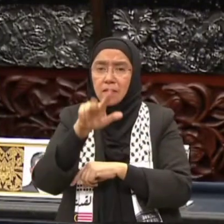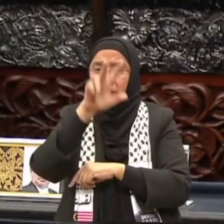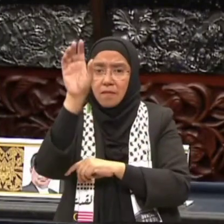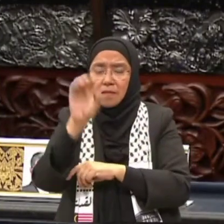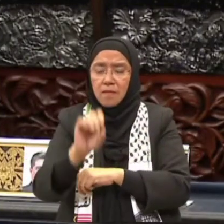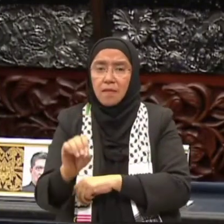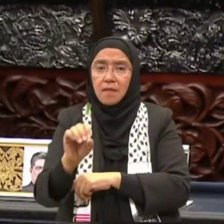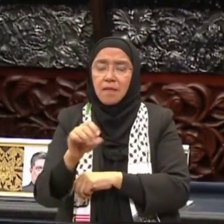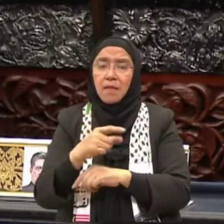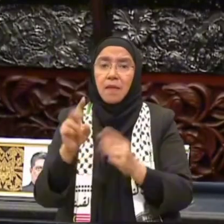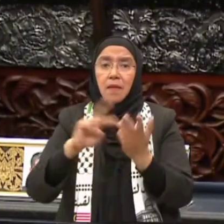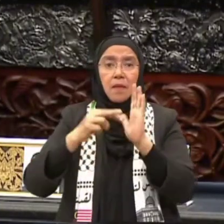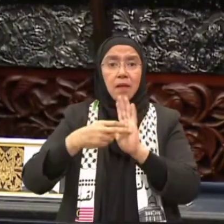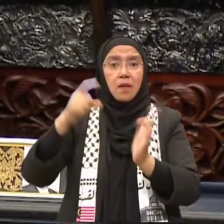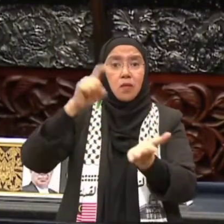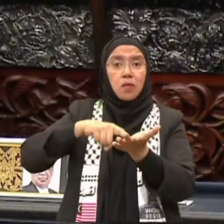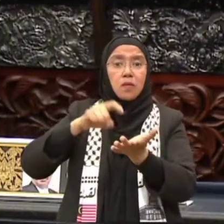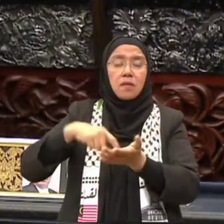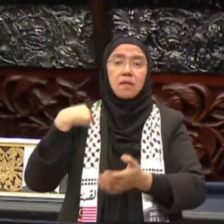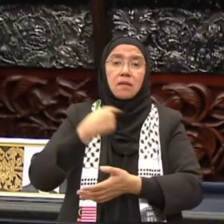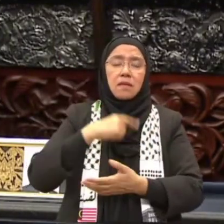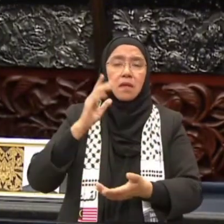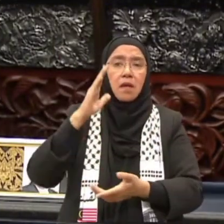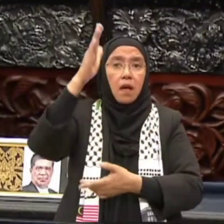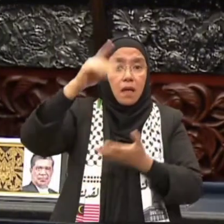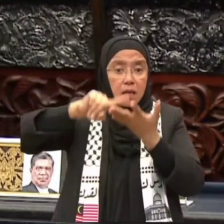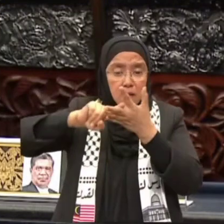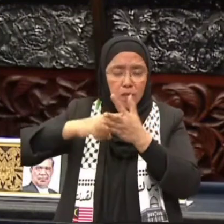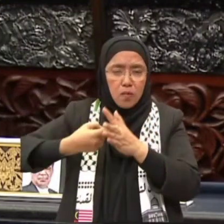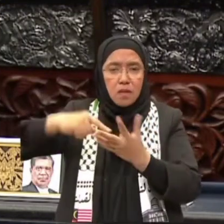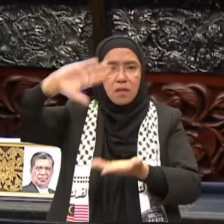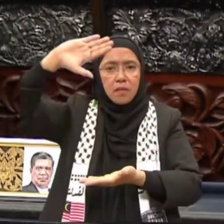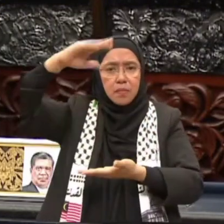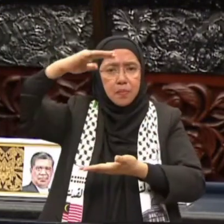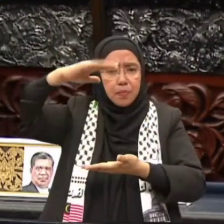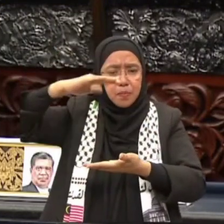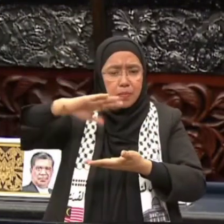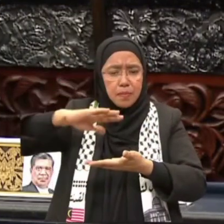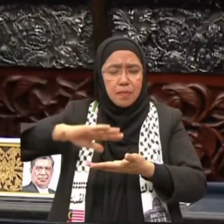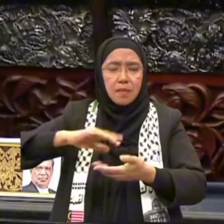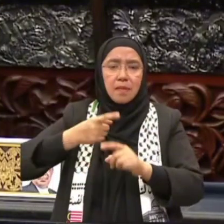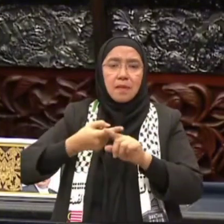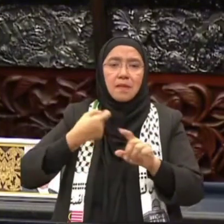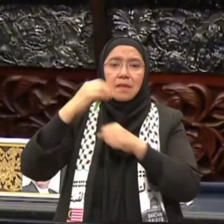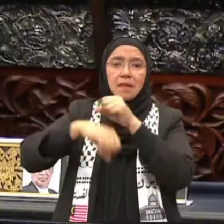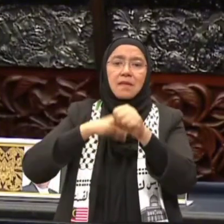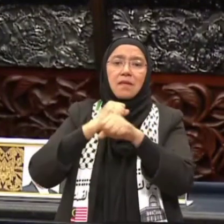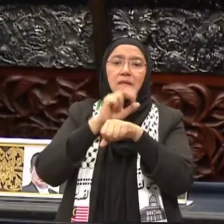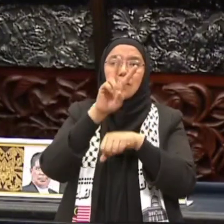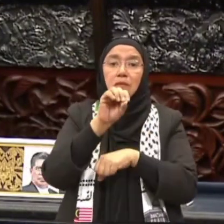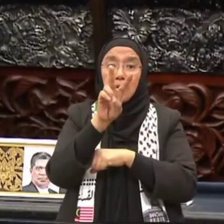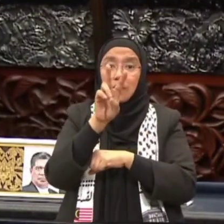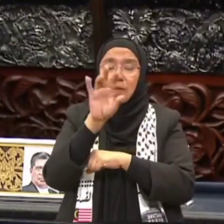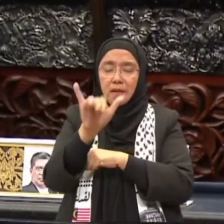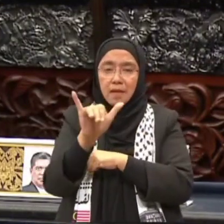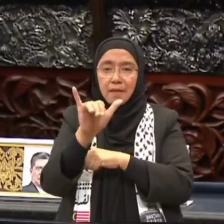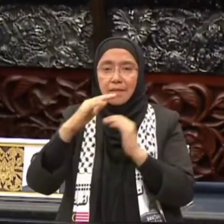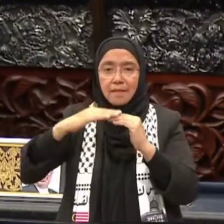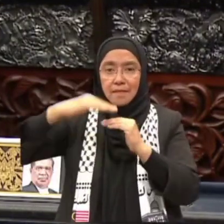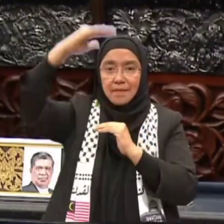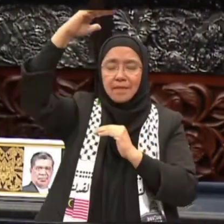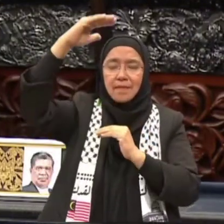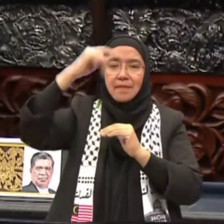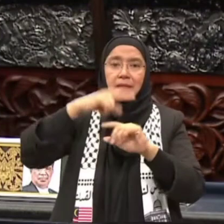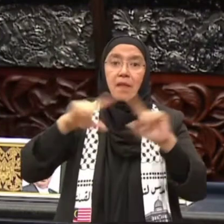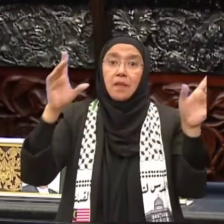akan mula berkurang dari tahun 2026 ke atas. Kalau kita tergelincir sasaran itu, maka tempoh